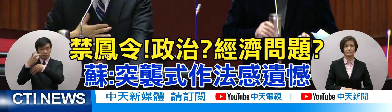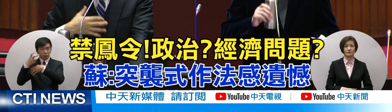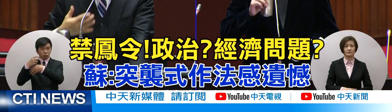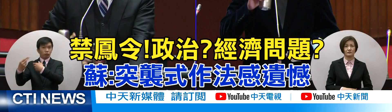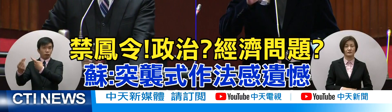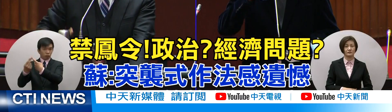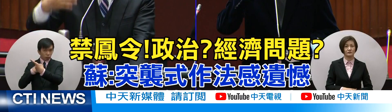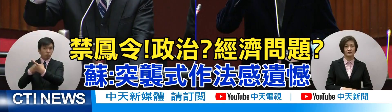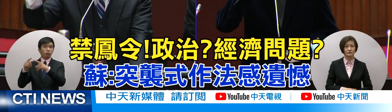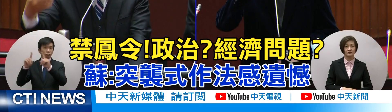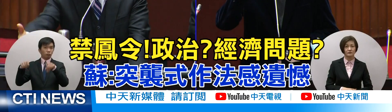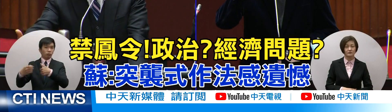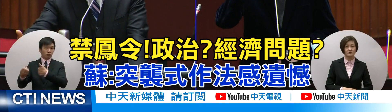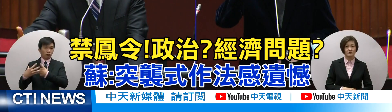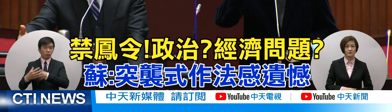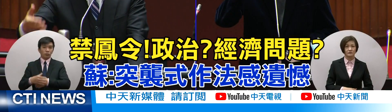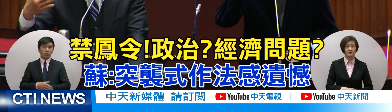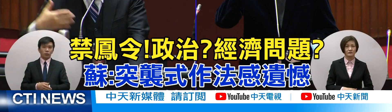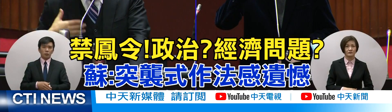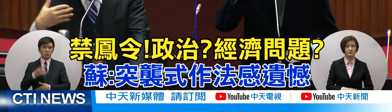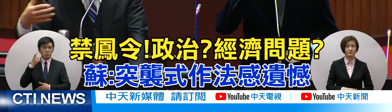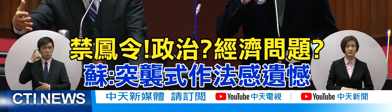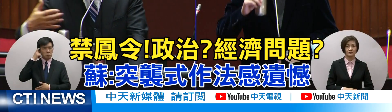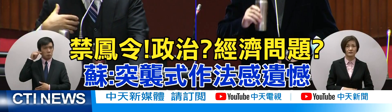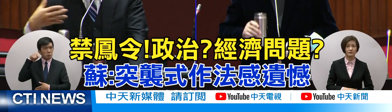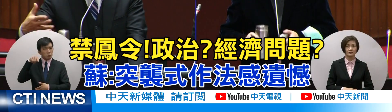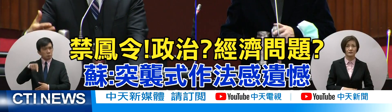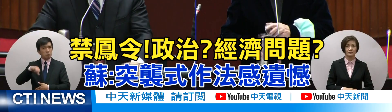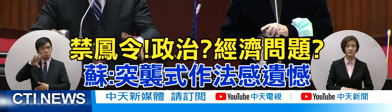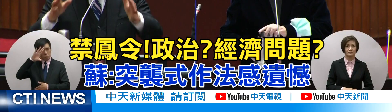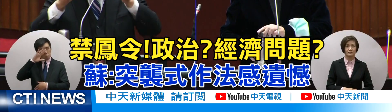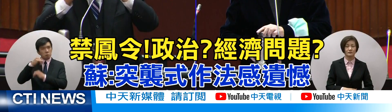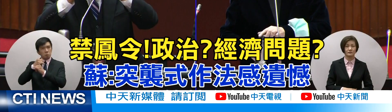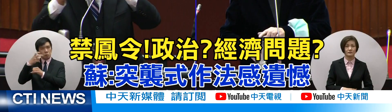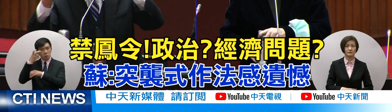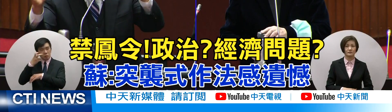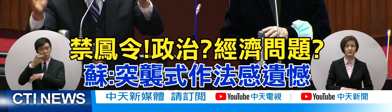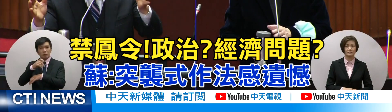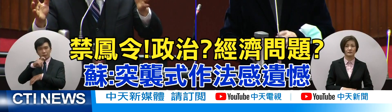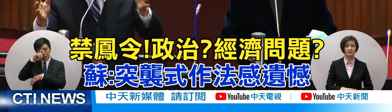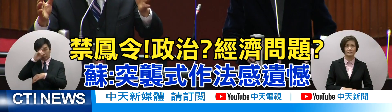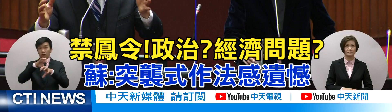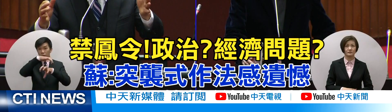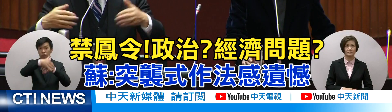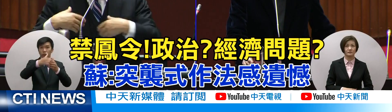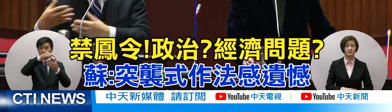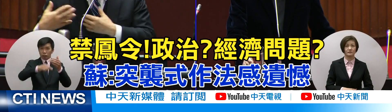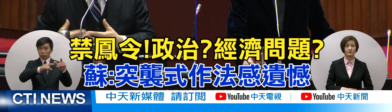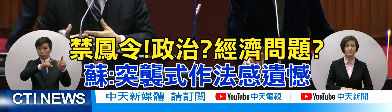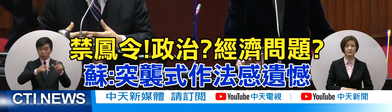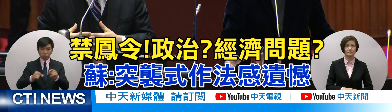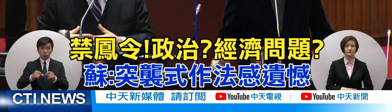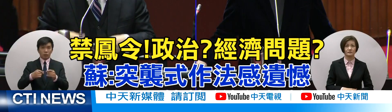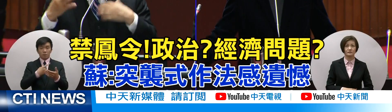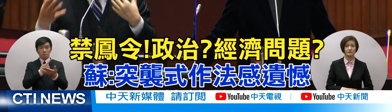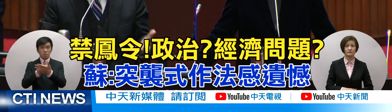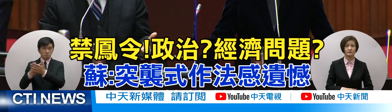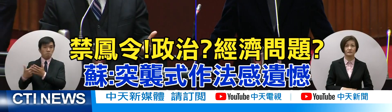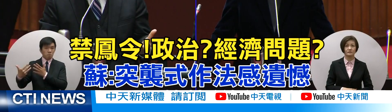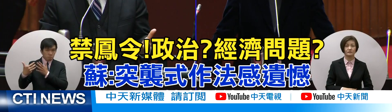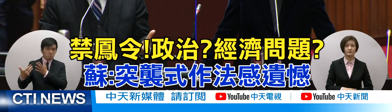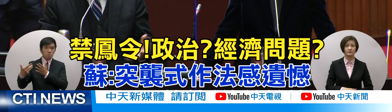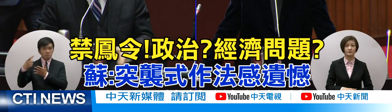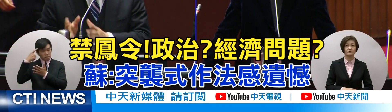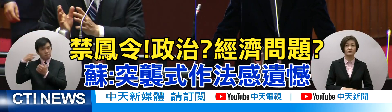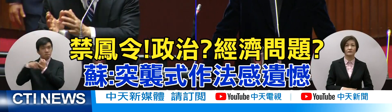我也讲说这个检疫啊，大家应该好好的依据国际的规范彼此的互动。那如果是